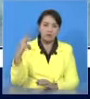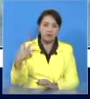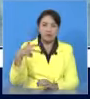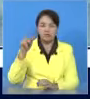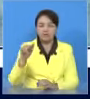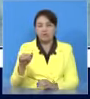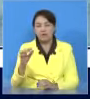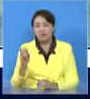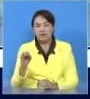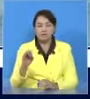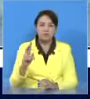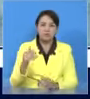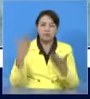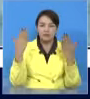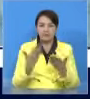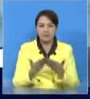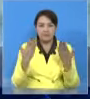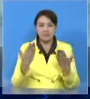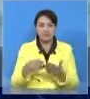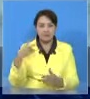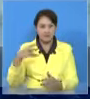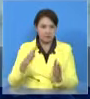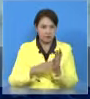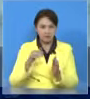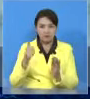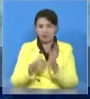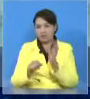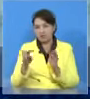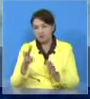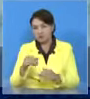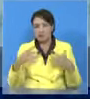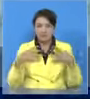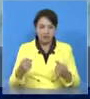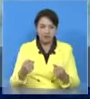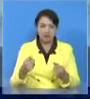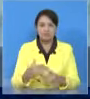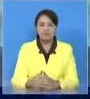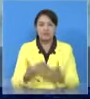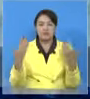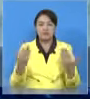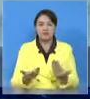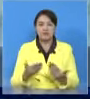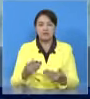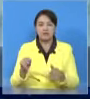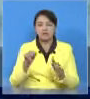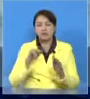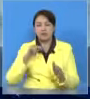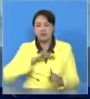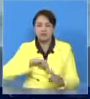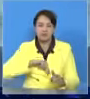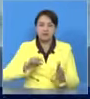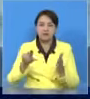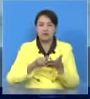жағдай. Бүгінгі күні 29605 науқас жазылды. Қазір кезде инфекциялық